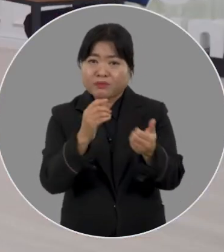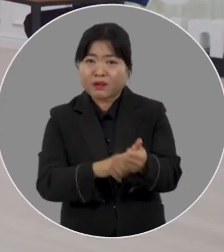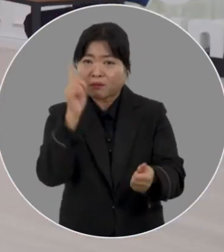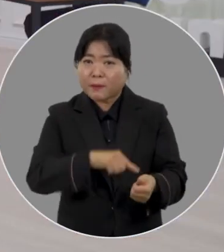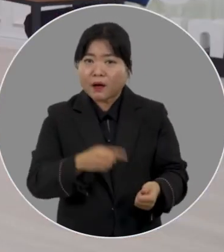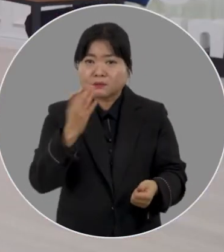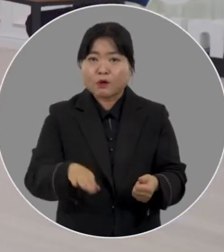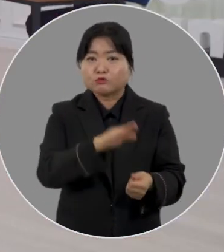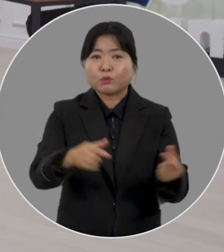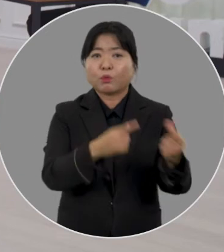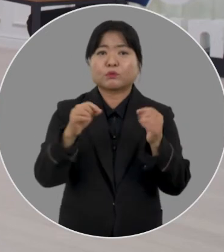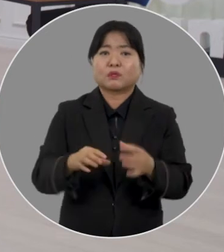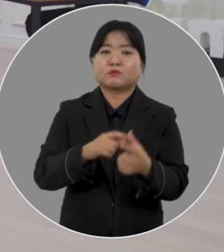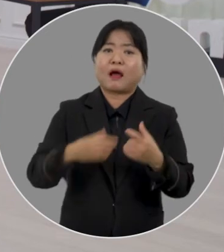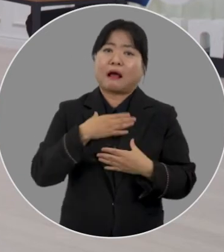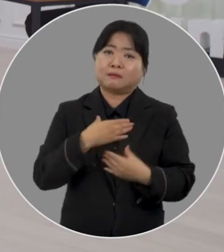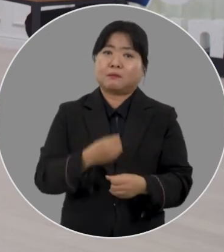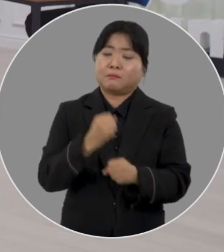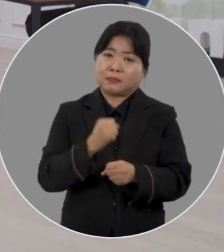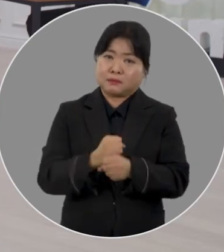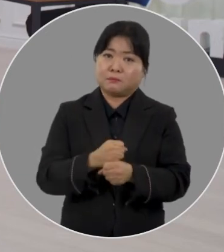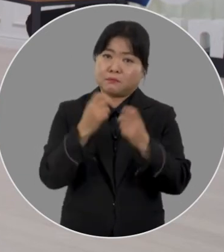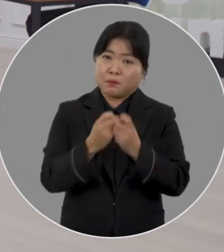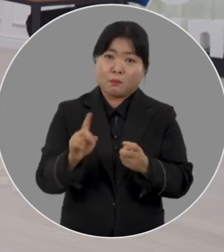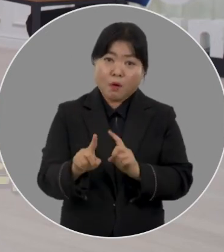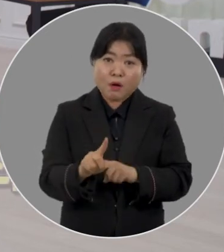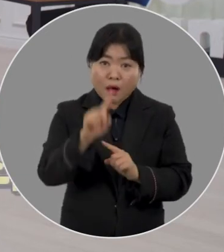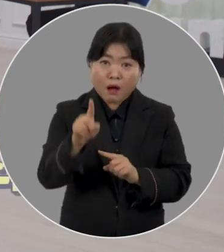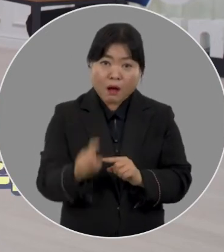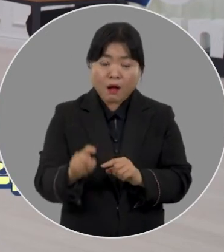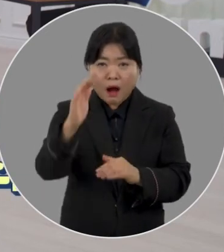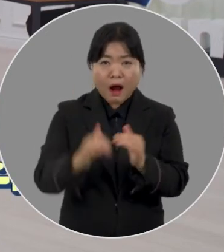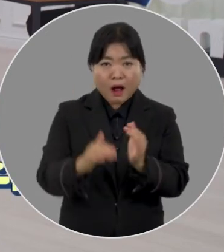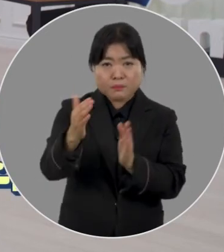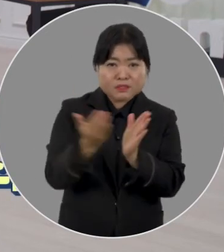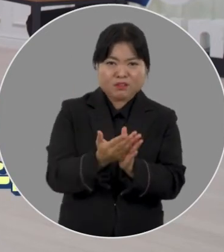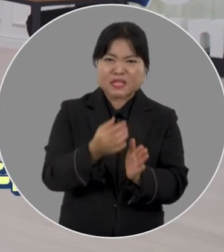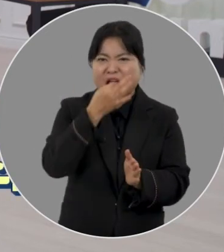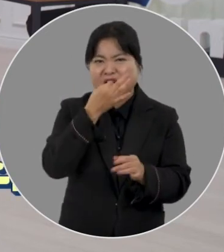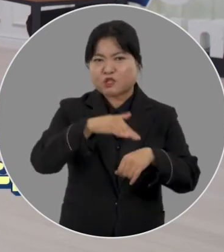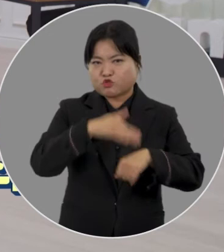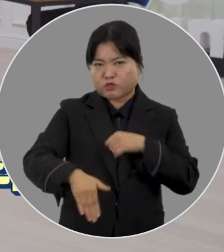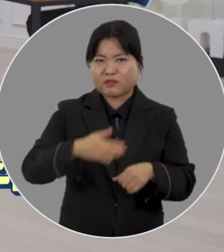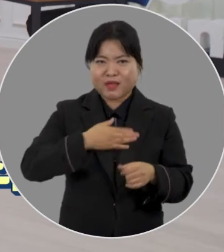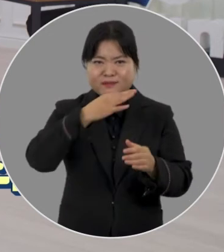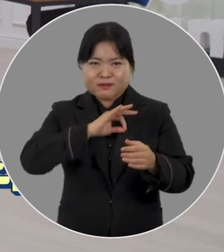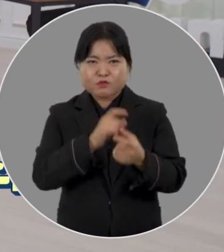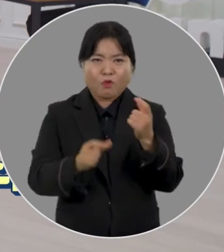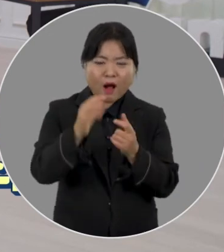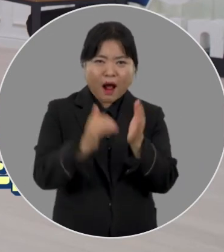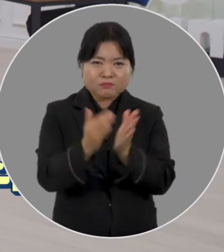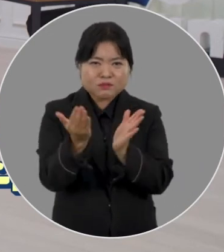사실은 우리 공동체를 더 안전하게 만드는 방법이 뭘까라고 좀 합리적인 이기주의, 내 이익을 조금 더